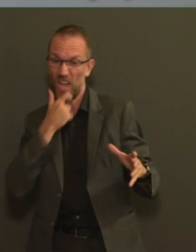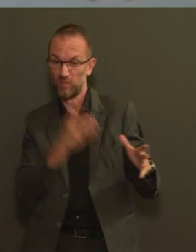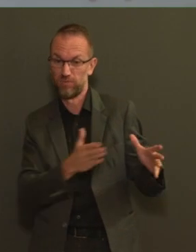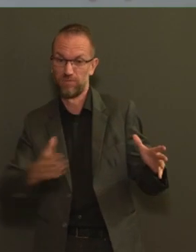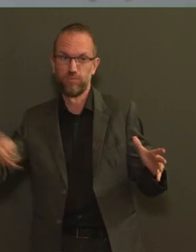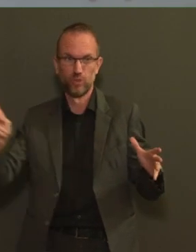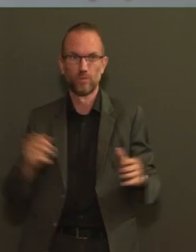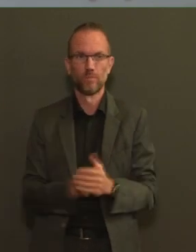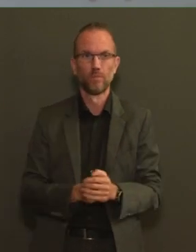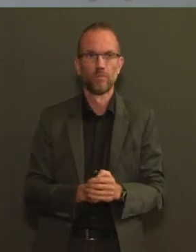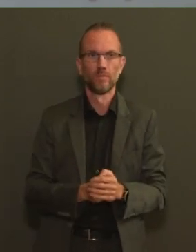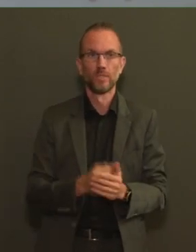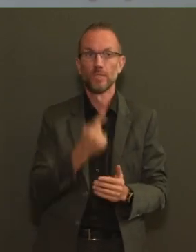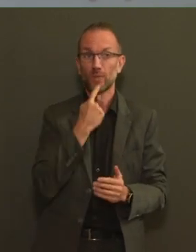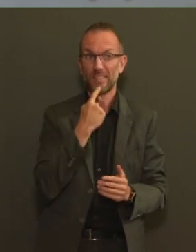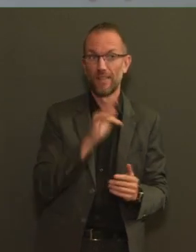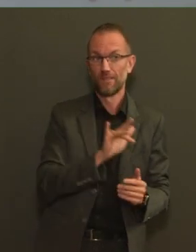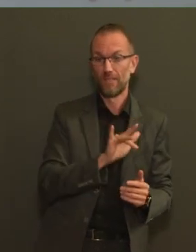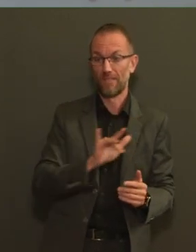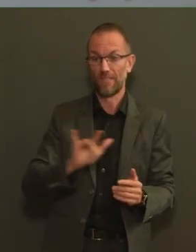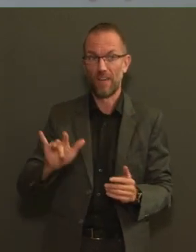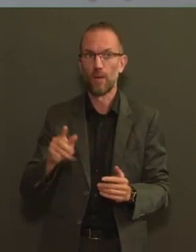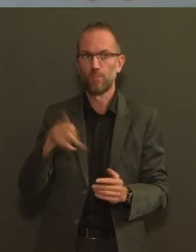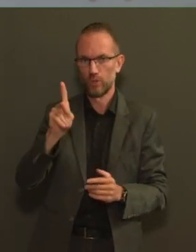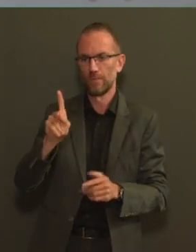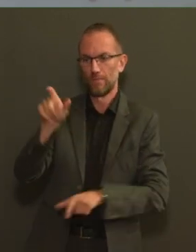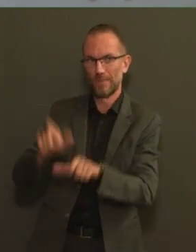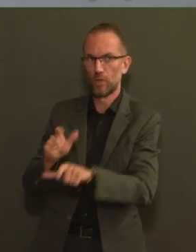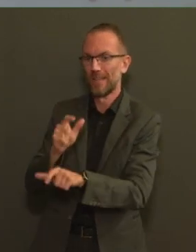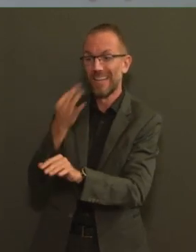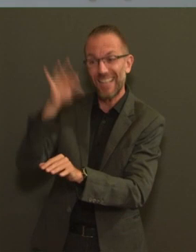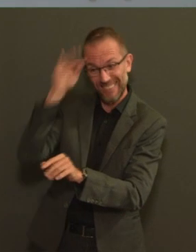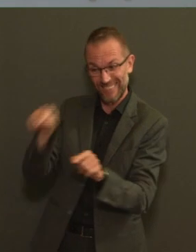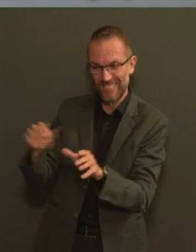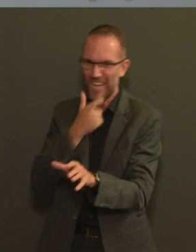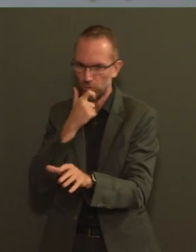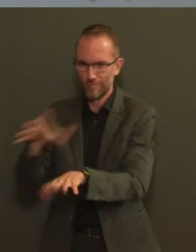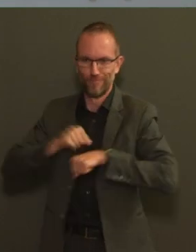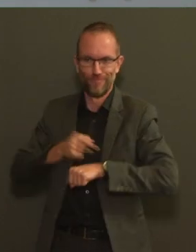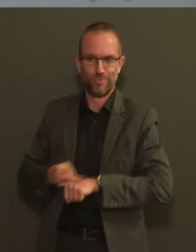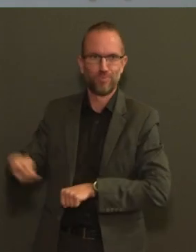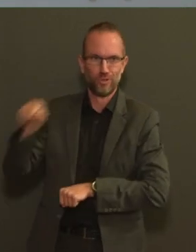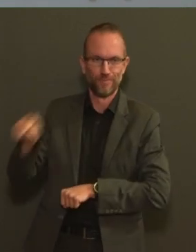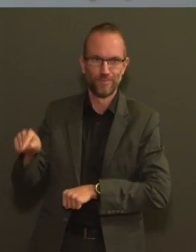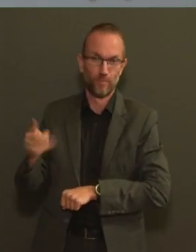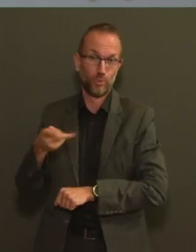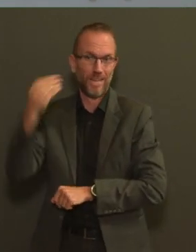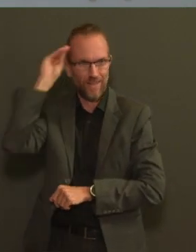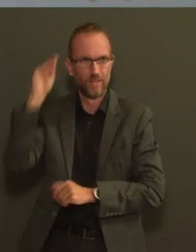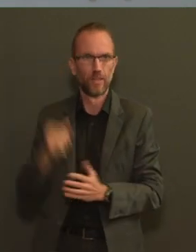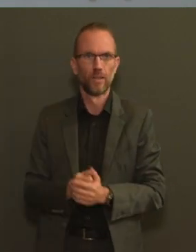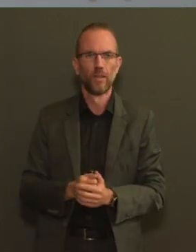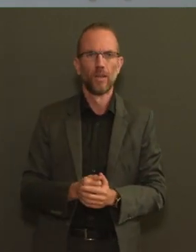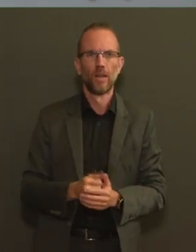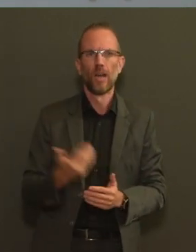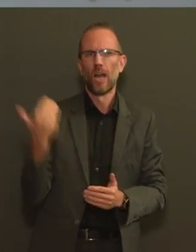groupe d'âge qui est plus à risque de faire des complications. La moitié des infections auparavant étaient chez